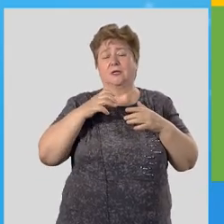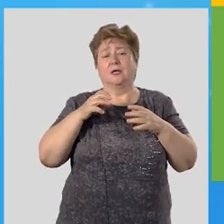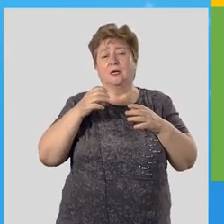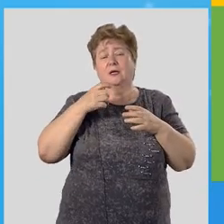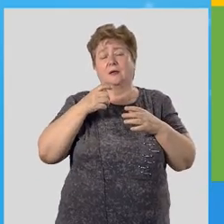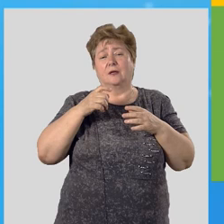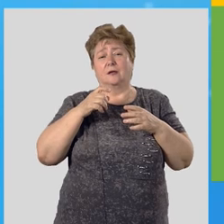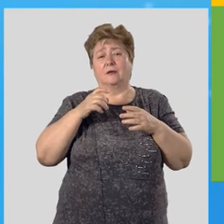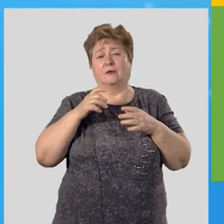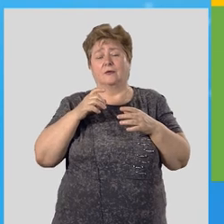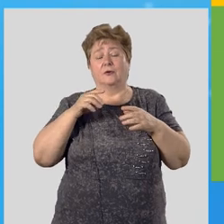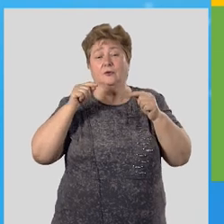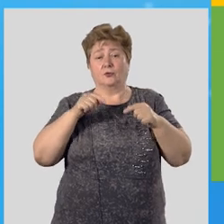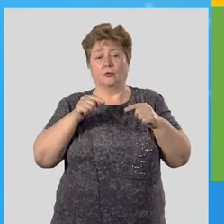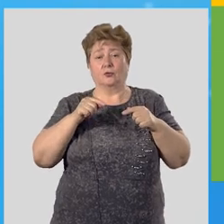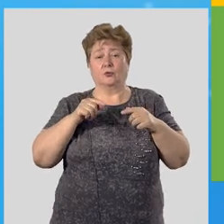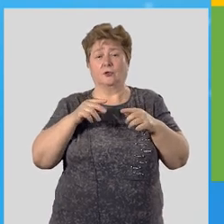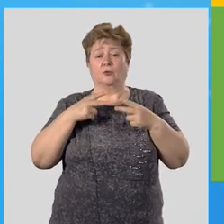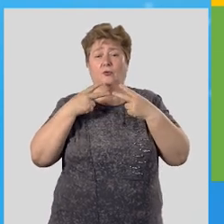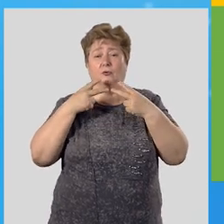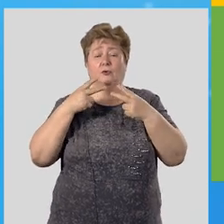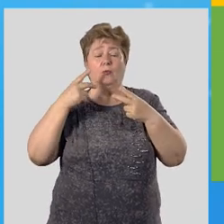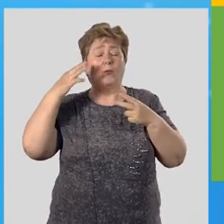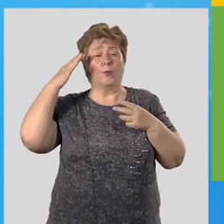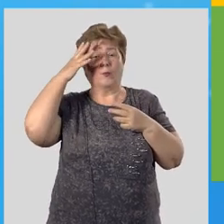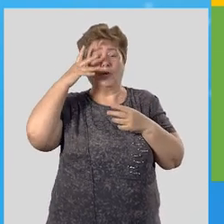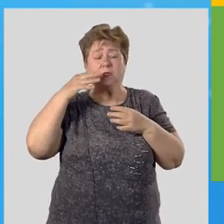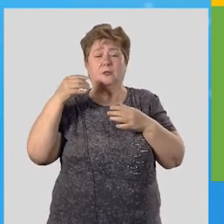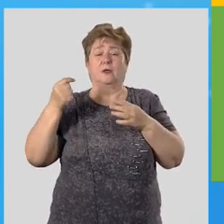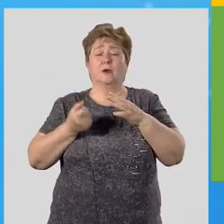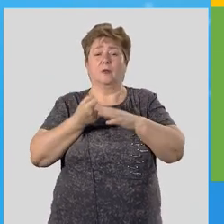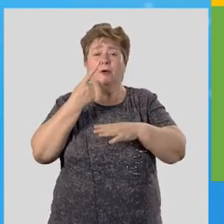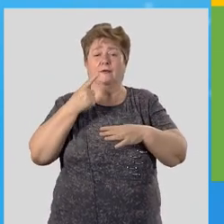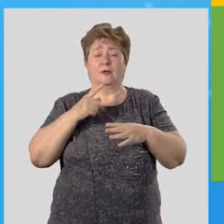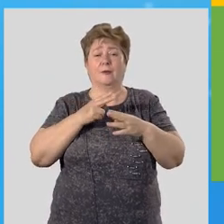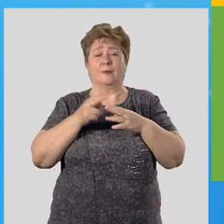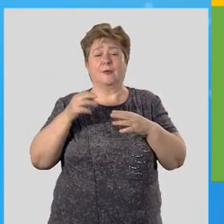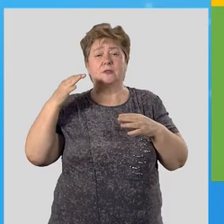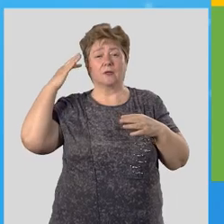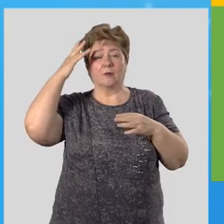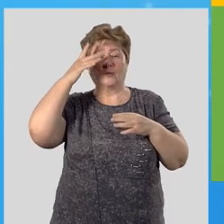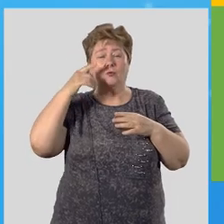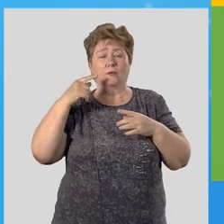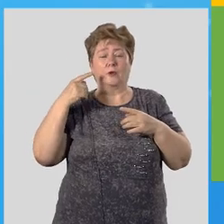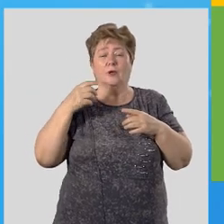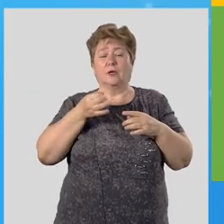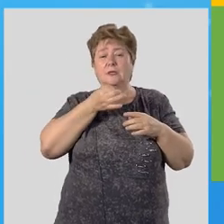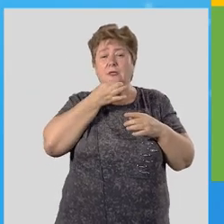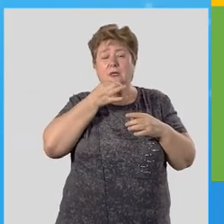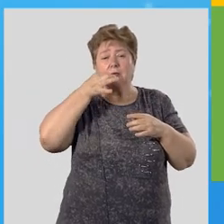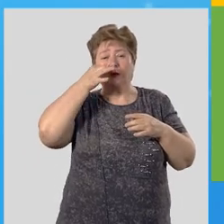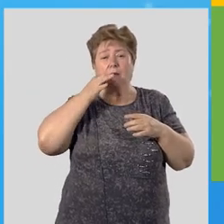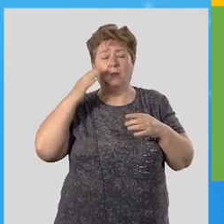сочный плод. Вот тут его и осенило. Без обдумывания, без